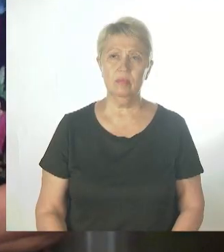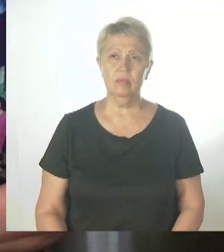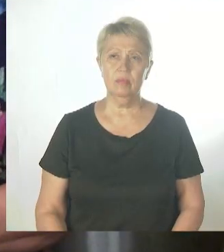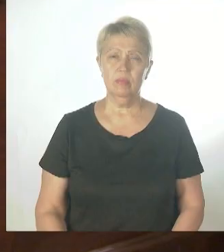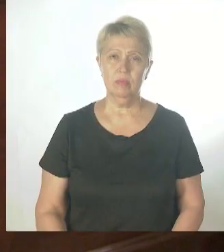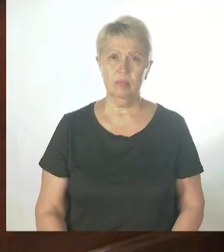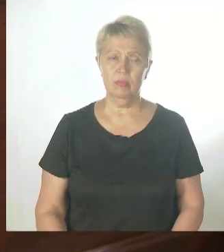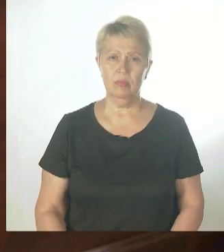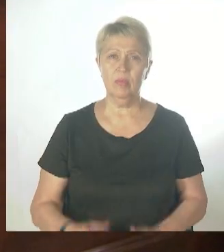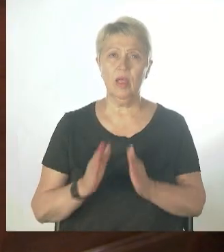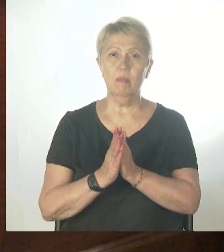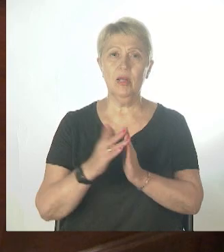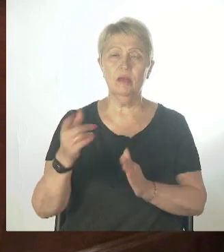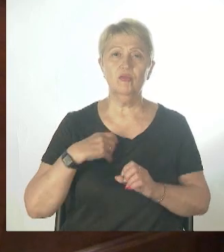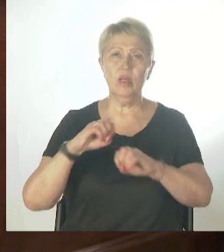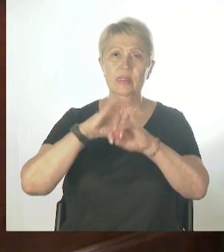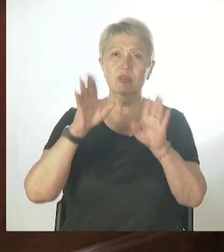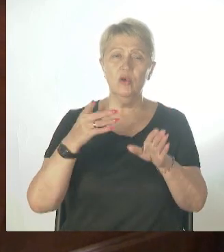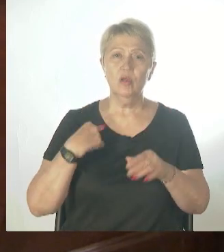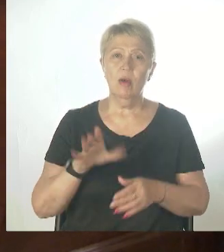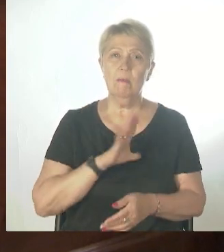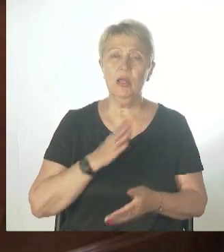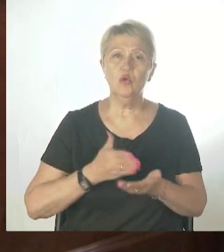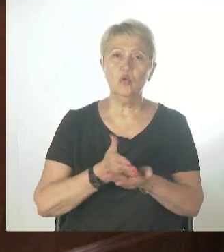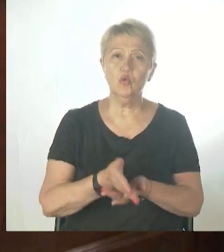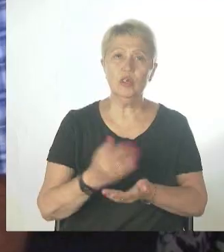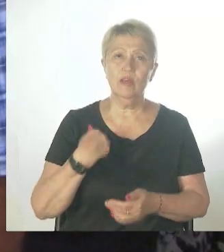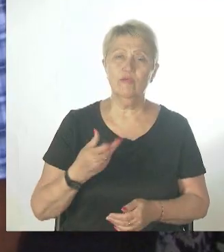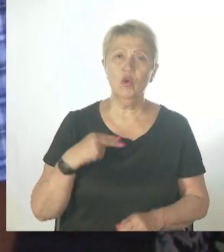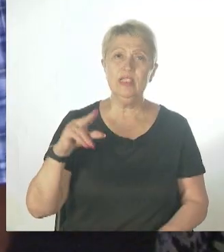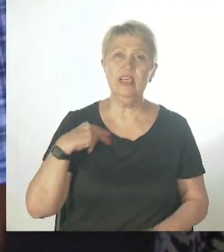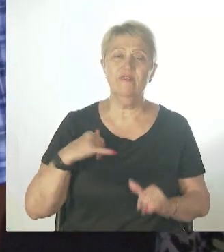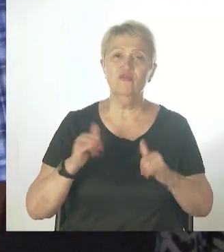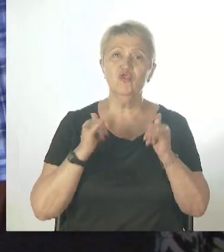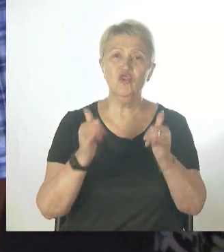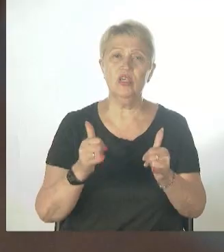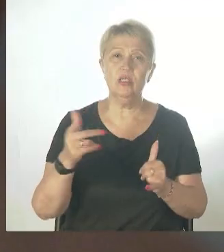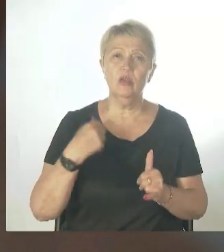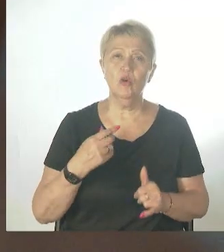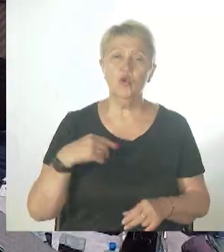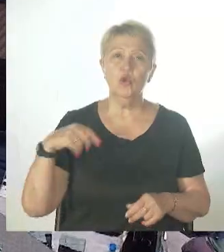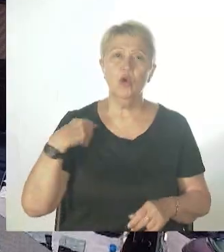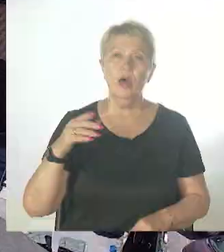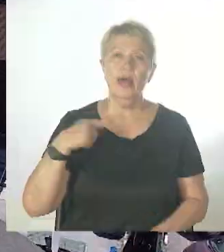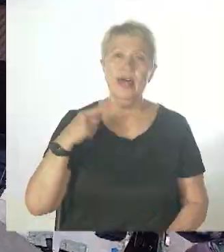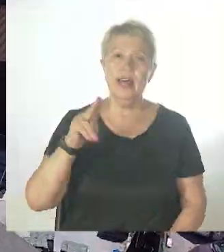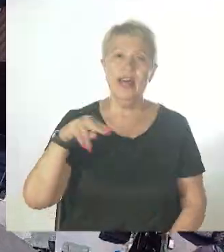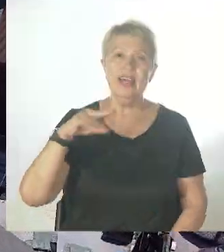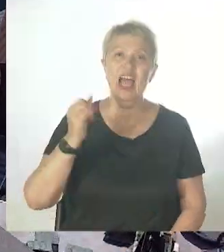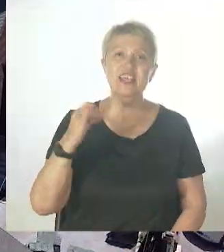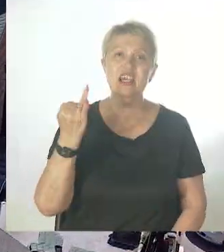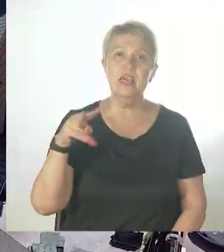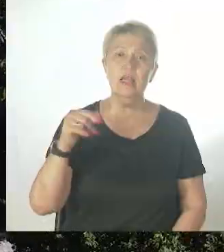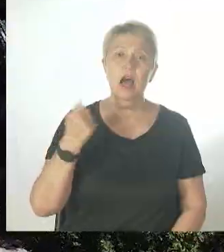Господь! Молебен у святыни отслужили в храме в честь сына великого воина и дипломата Даниила Московского. А в церкви